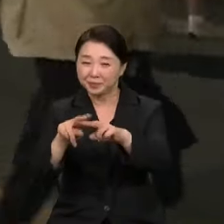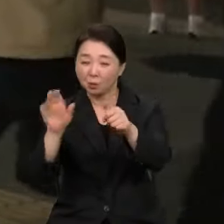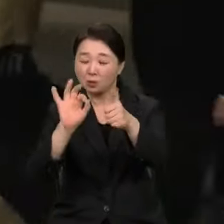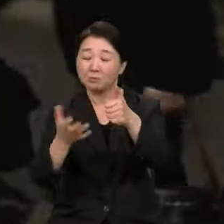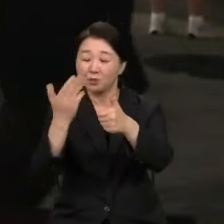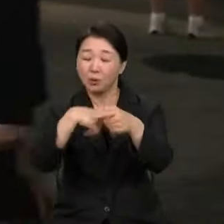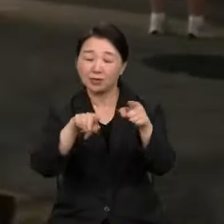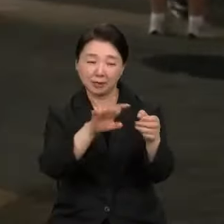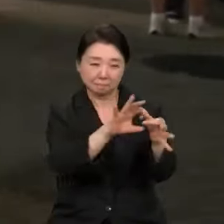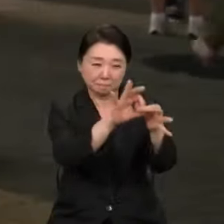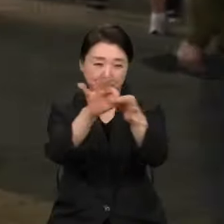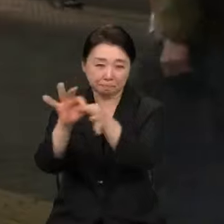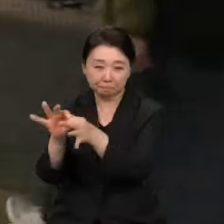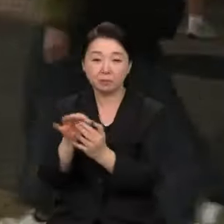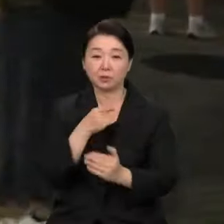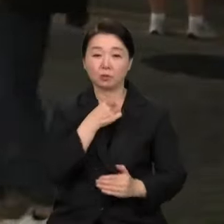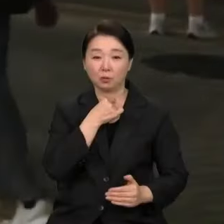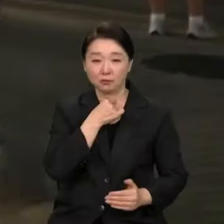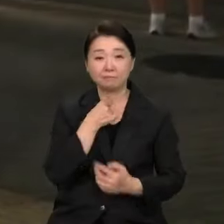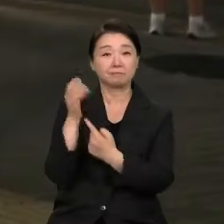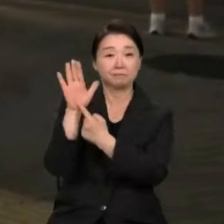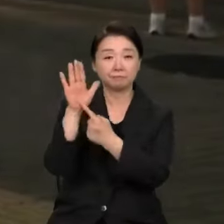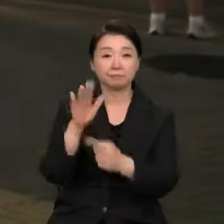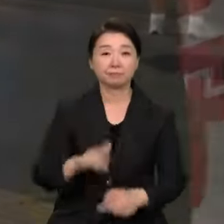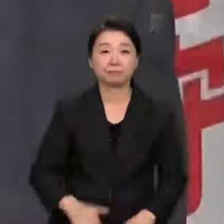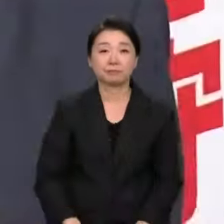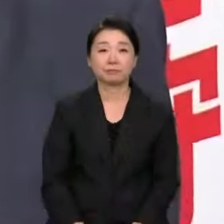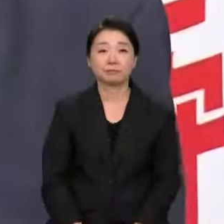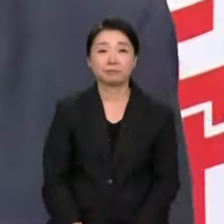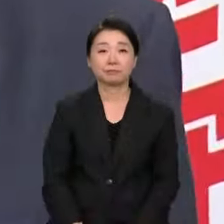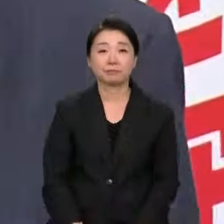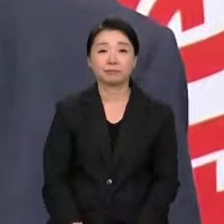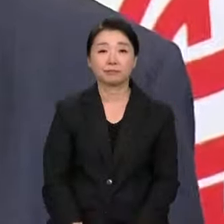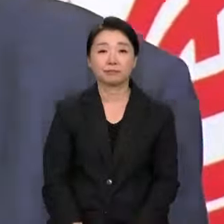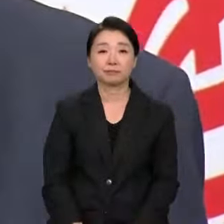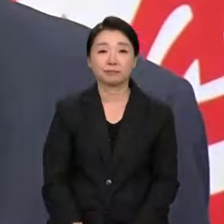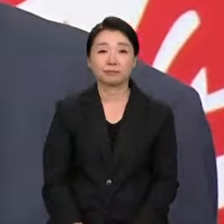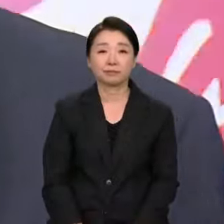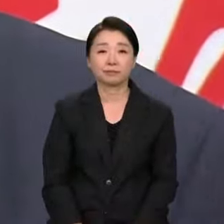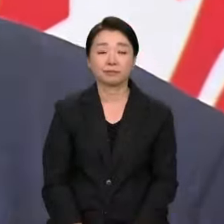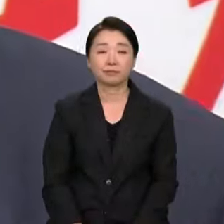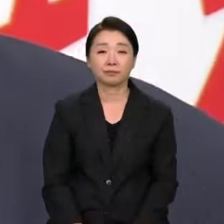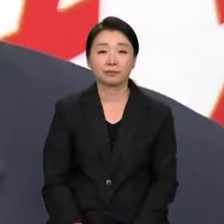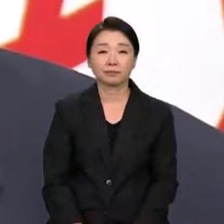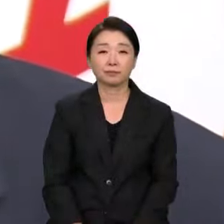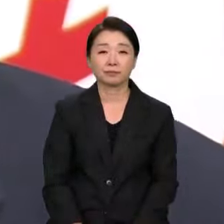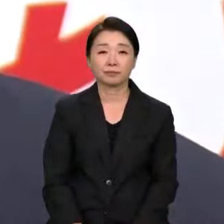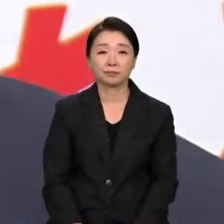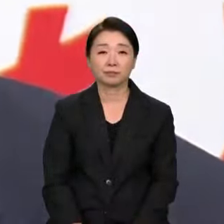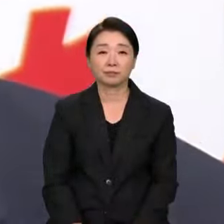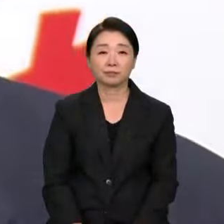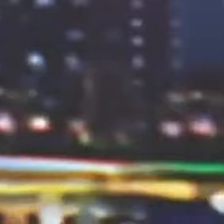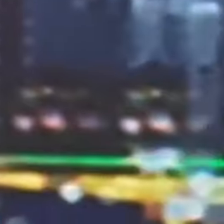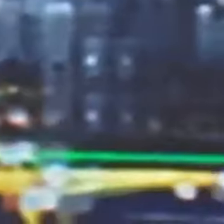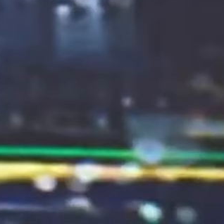연정 구성도 염두에 두고 있음을 내비쳤습니다. 도쿄에서 JTBC 정원석입니다.